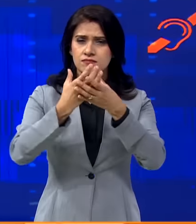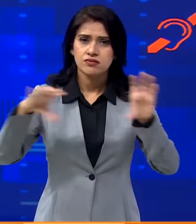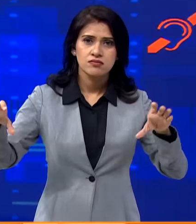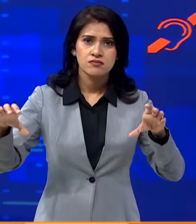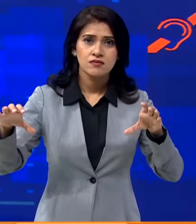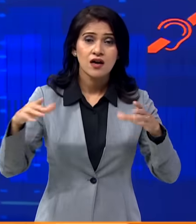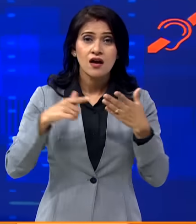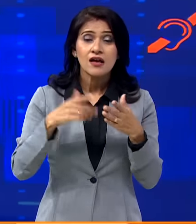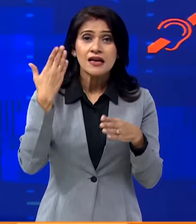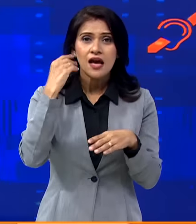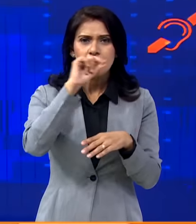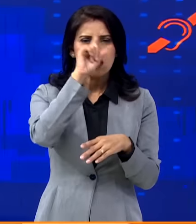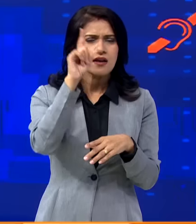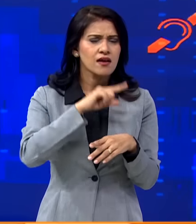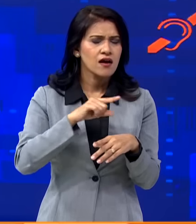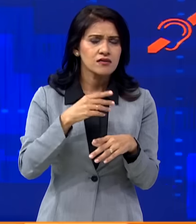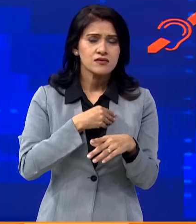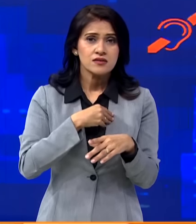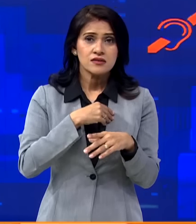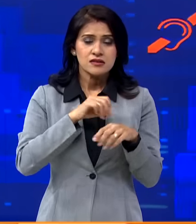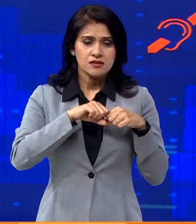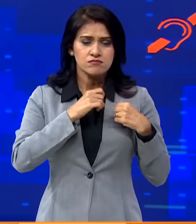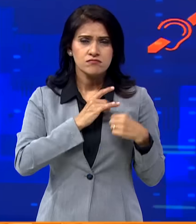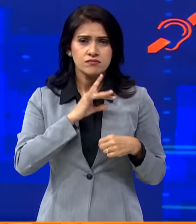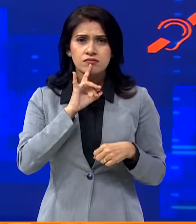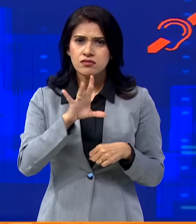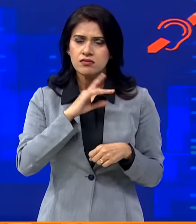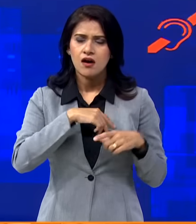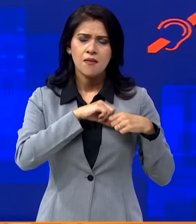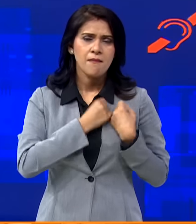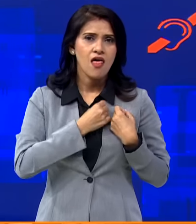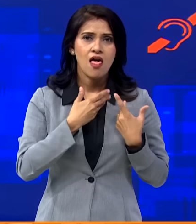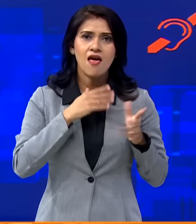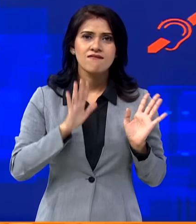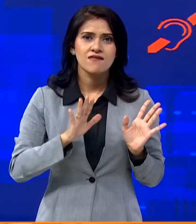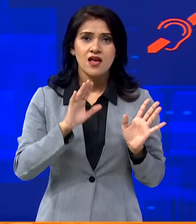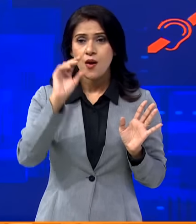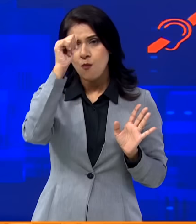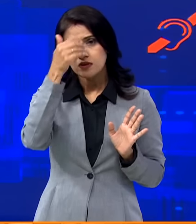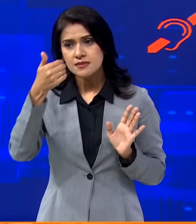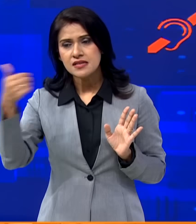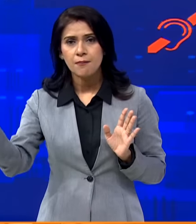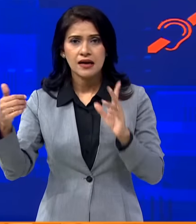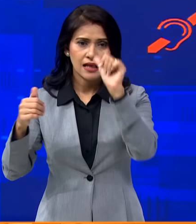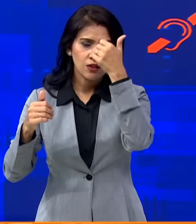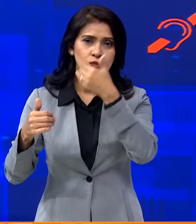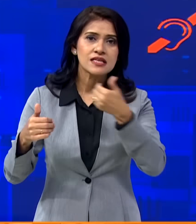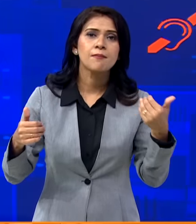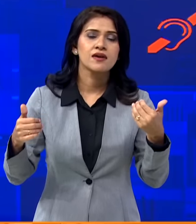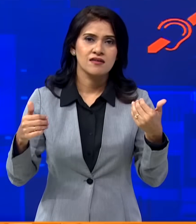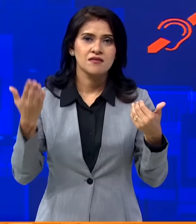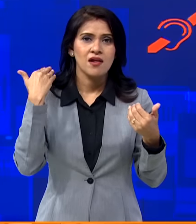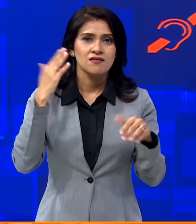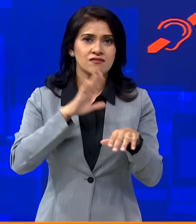भारत की छाती पर लगा वह अभी तक भरा नहीं है धर्म के नाम पर भारत का एक विभाजन हुआ लेकिन इस